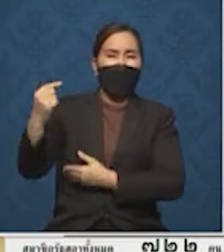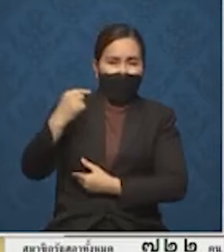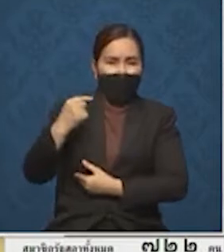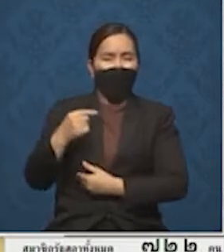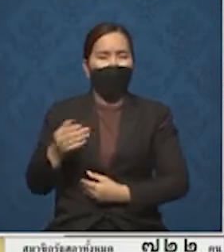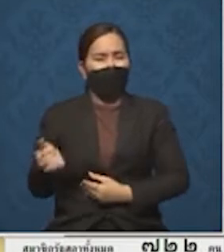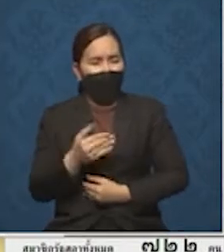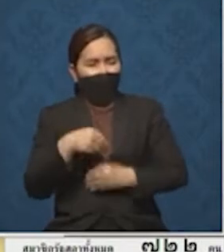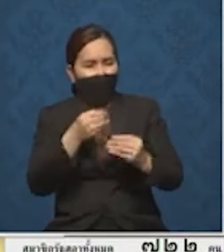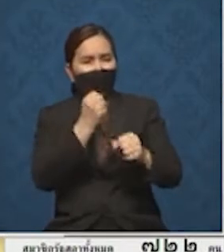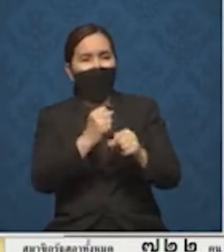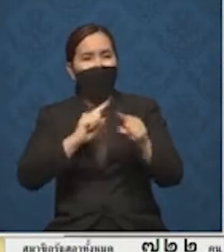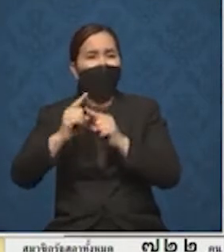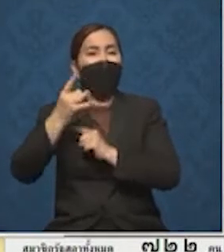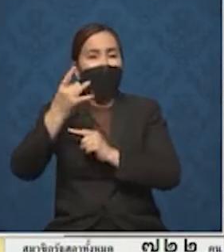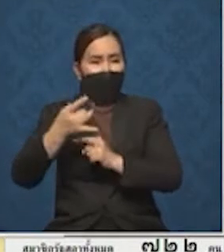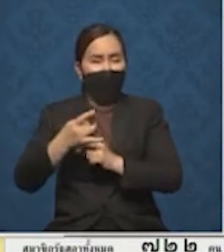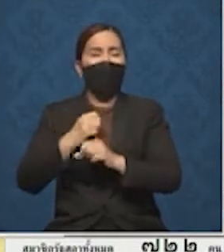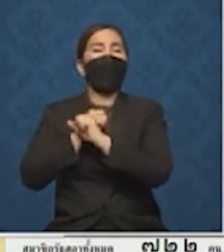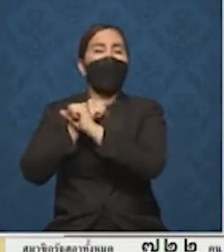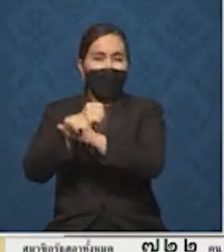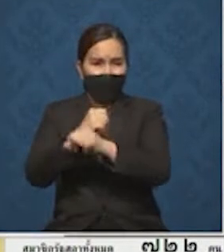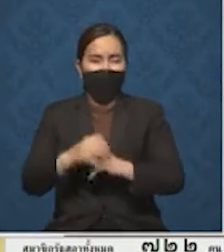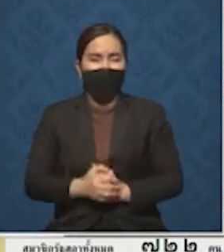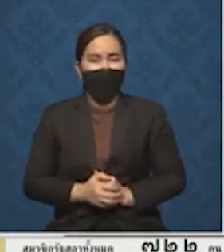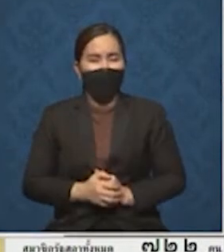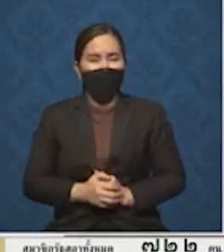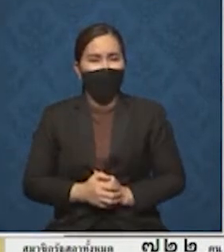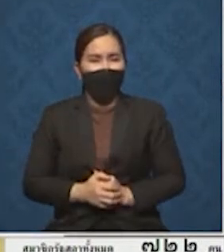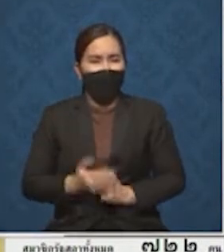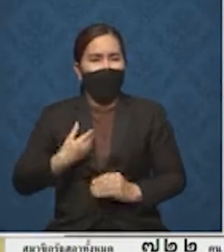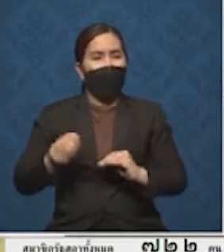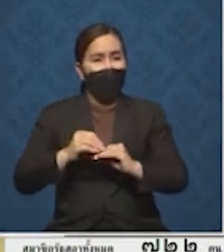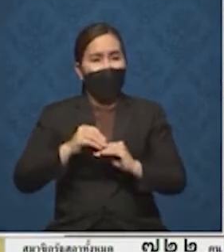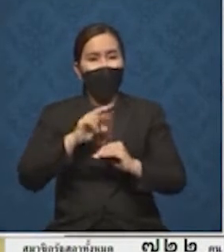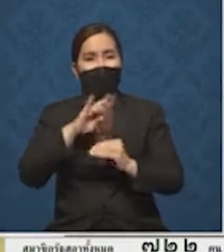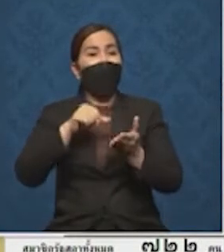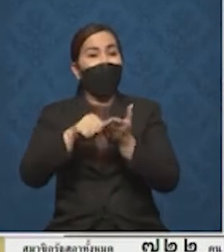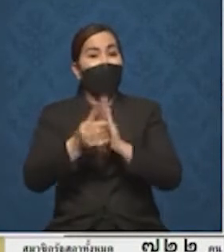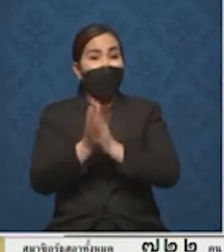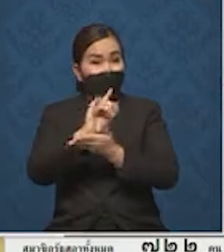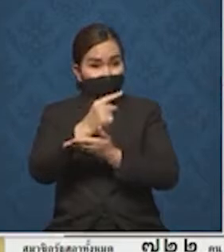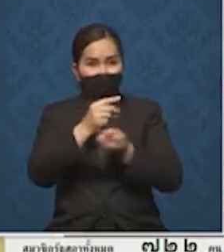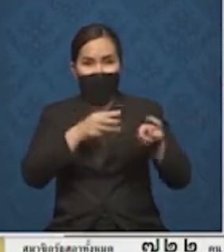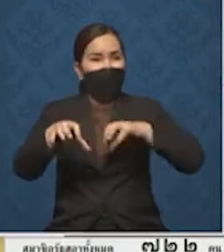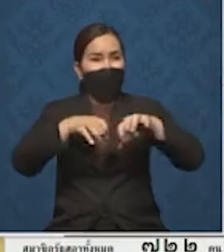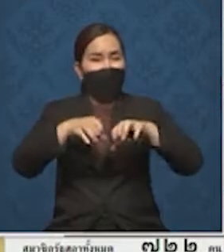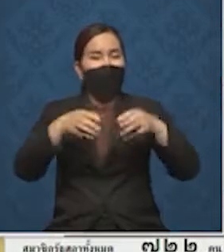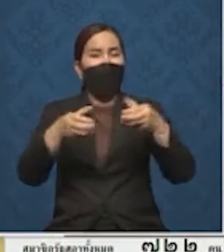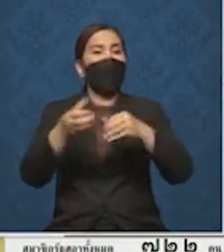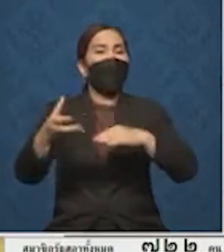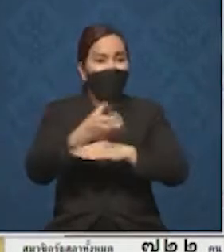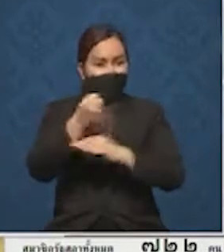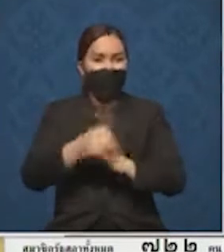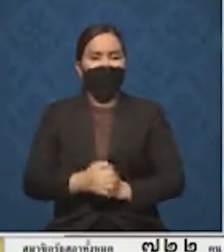นมาตา 45 แล้แล้เราก็ยงมีปรบระบบการบริหารพักการเมืองทานปทานที่